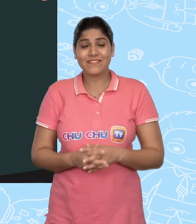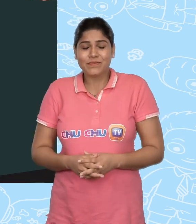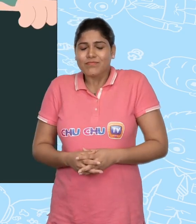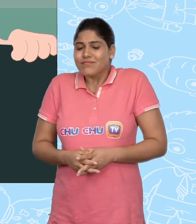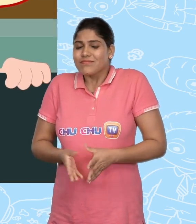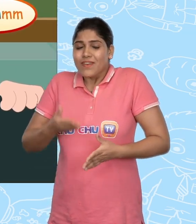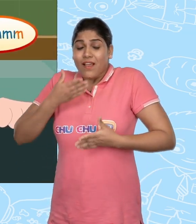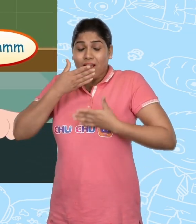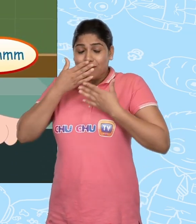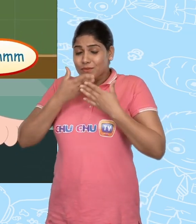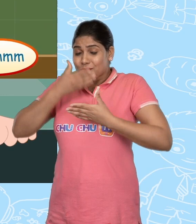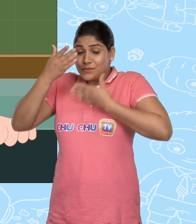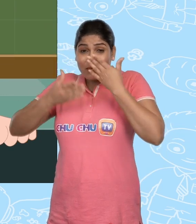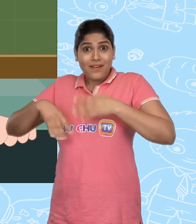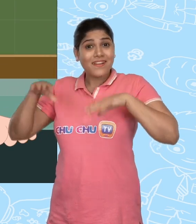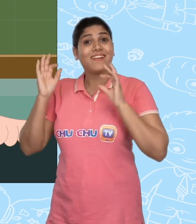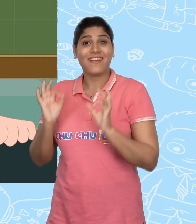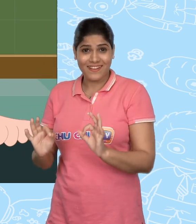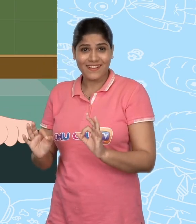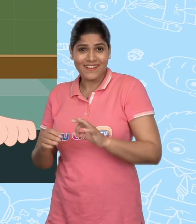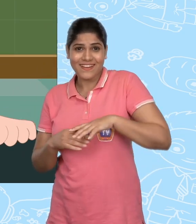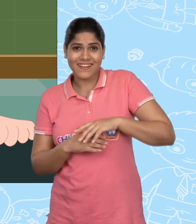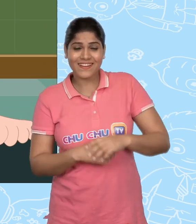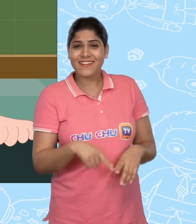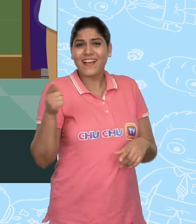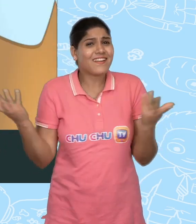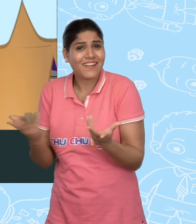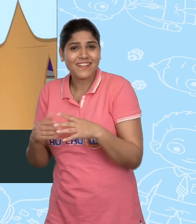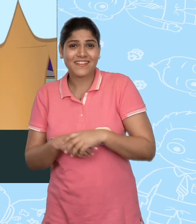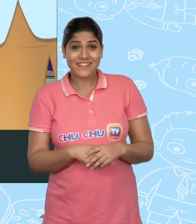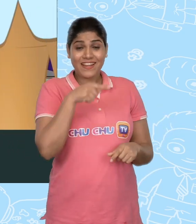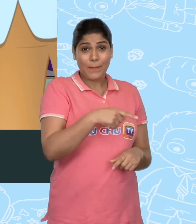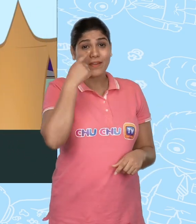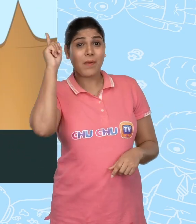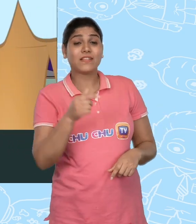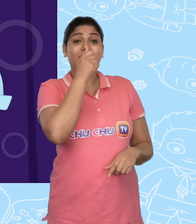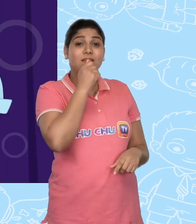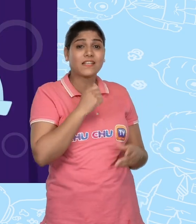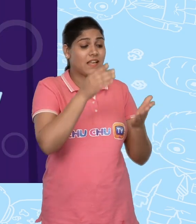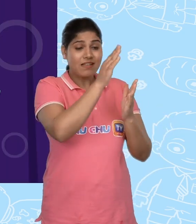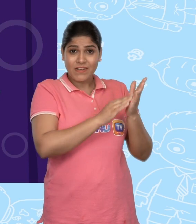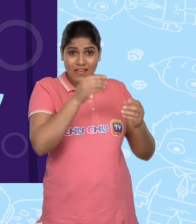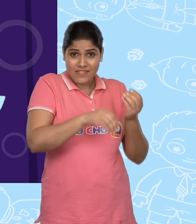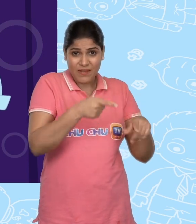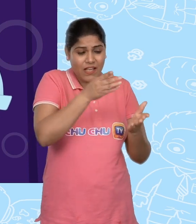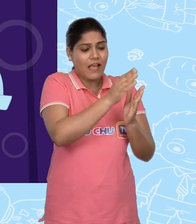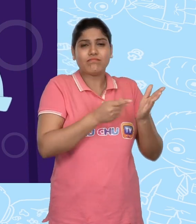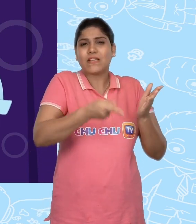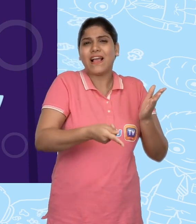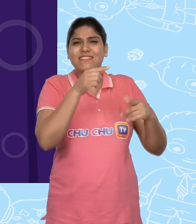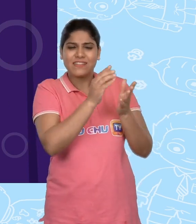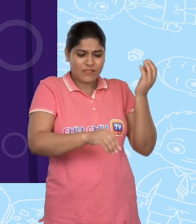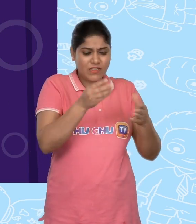खुशबू अच्छी है, क्या है? ये है मेरी दादी